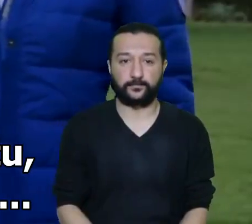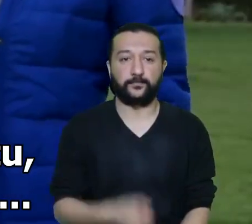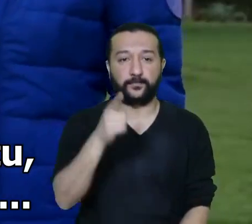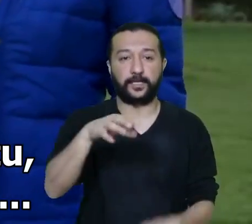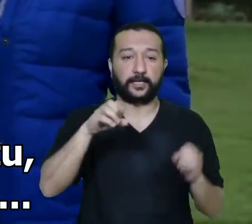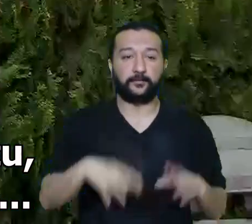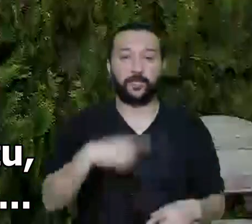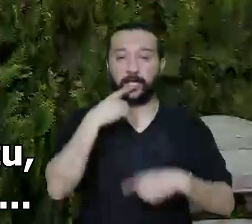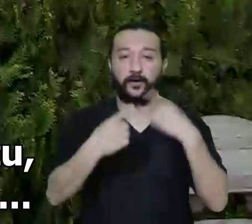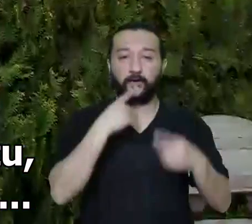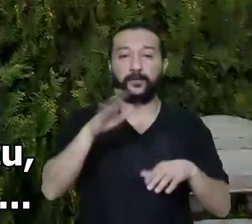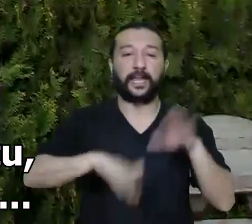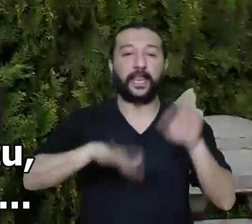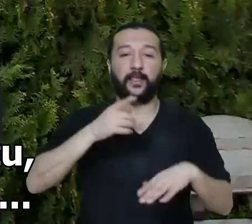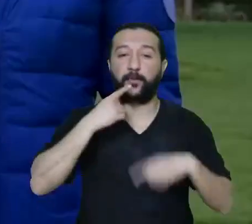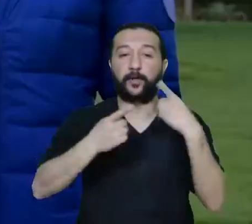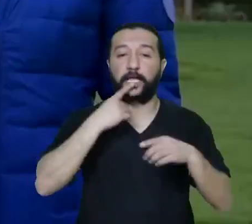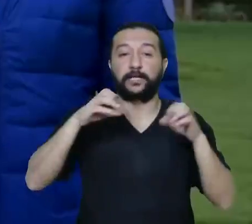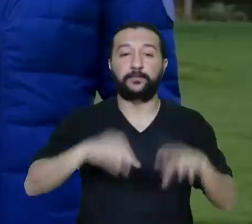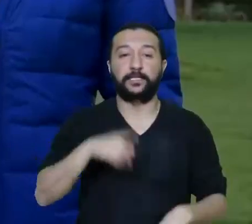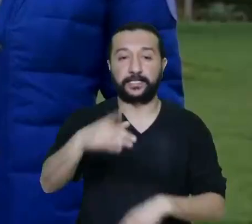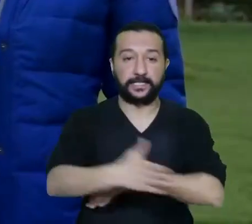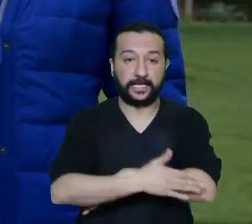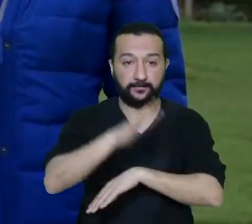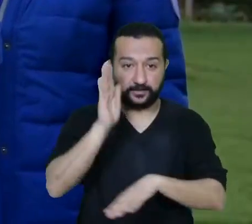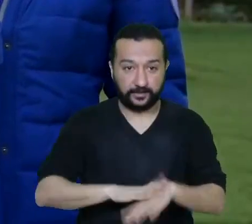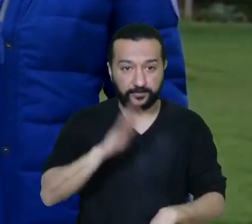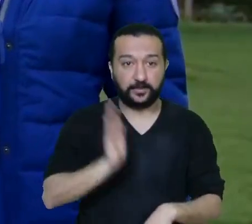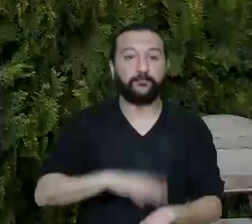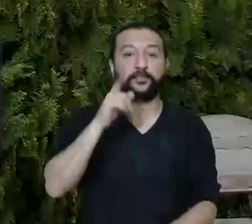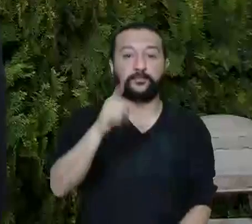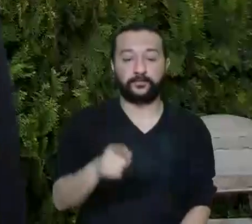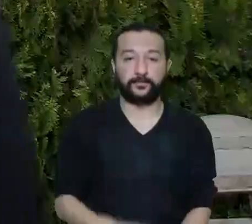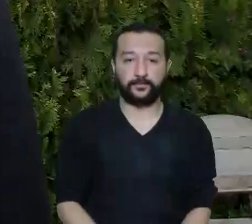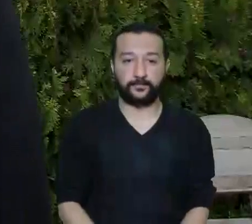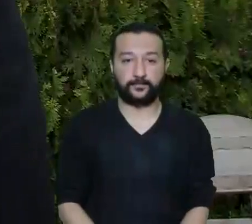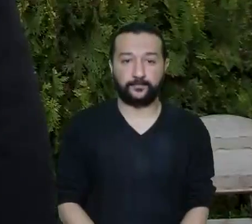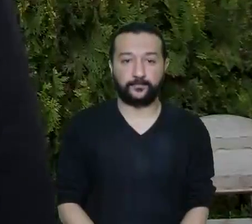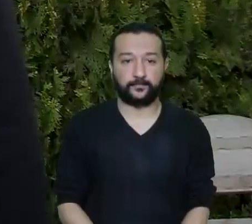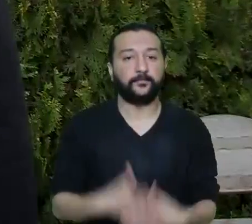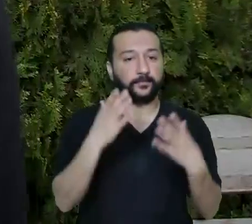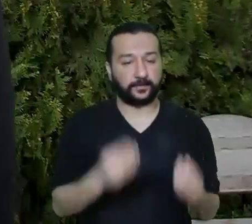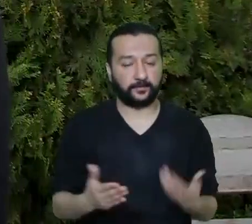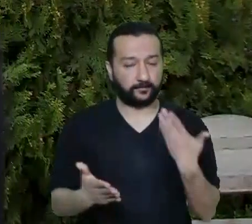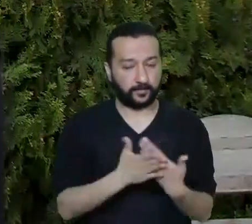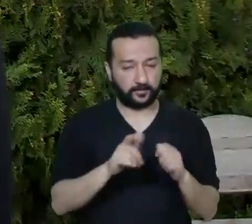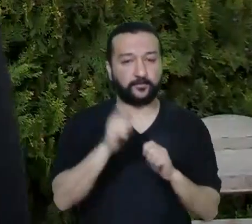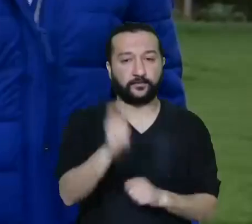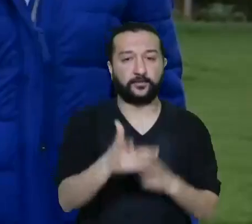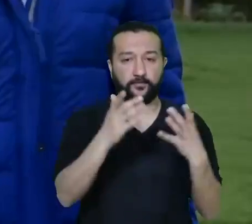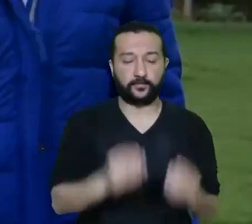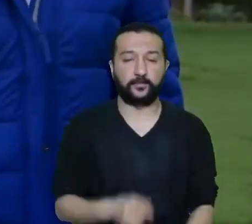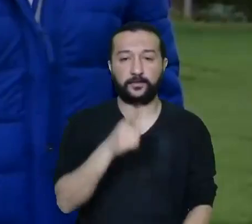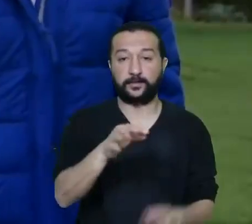Oğlum bırak bu kamu spotu, kamu spotu konuşmaya. Yardım edeceğim mi, etmeyeceğim mi la? He, edeceğim tabii. Neden etmeyeyim